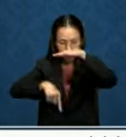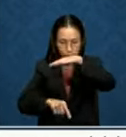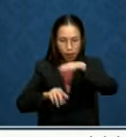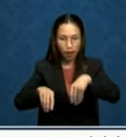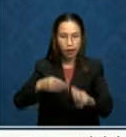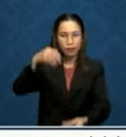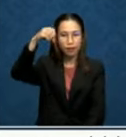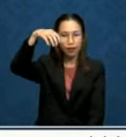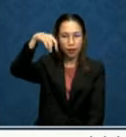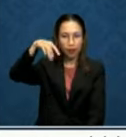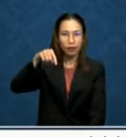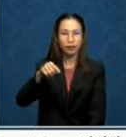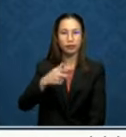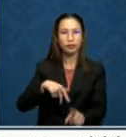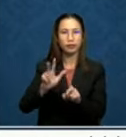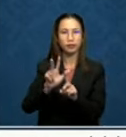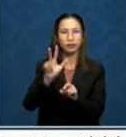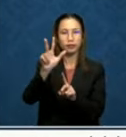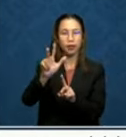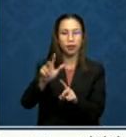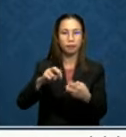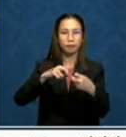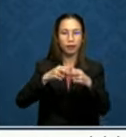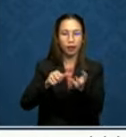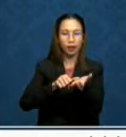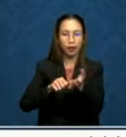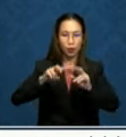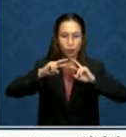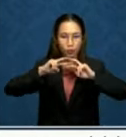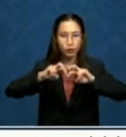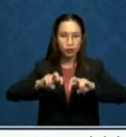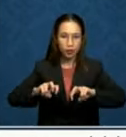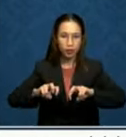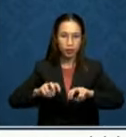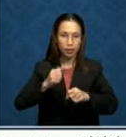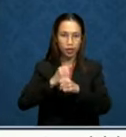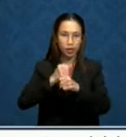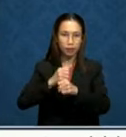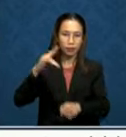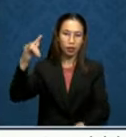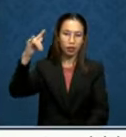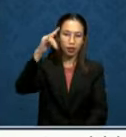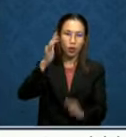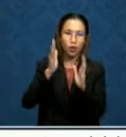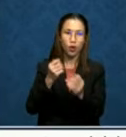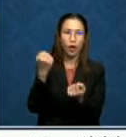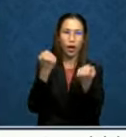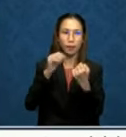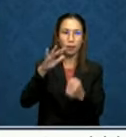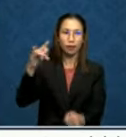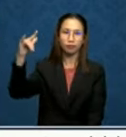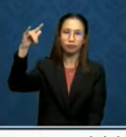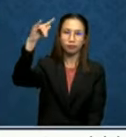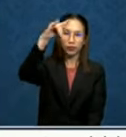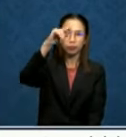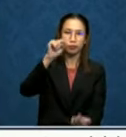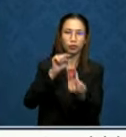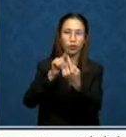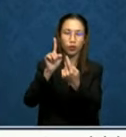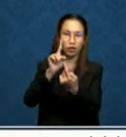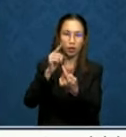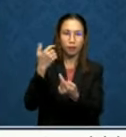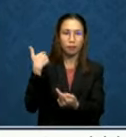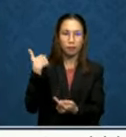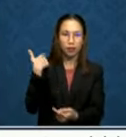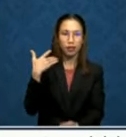ย 3. ปรับปรุงแนวทางการวิจัยในด้านอากาศยานไร้คนขับให้ครอบคลุม6มิติซึ่งประกอบด้วยอ